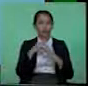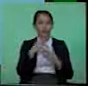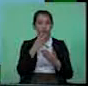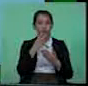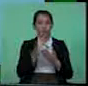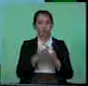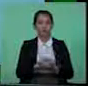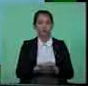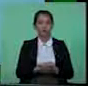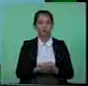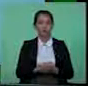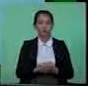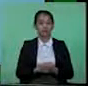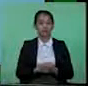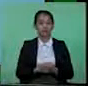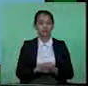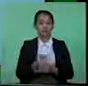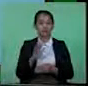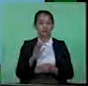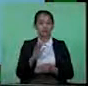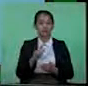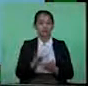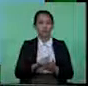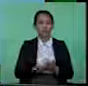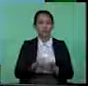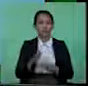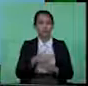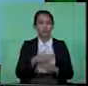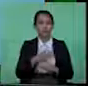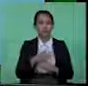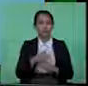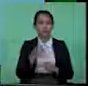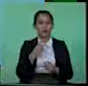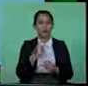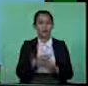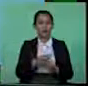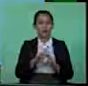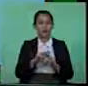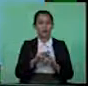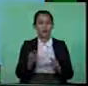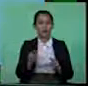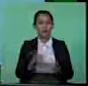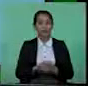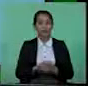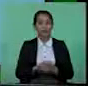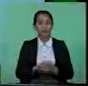kuzating. Biz avval 570 bo'lu x barobar